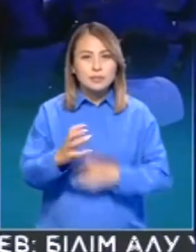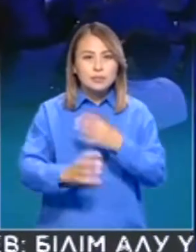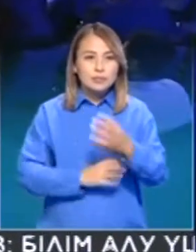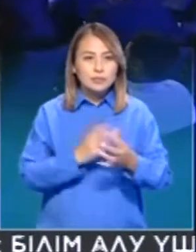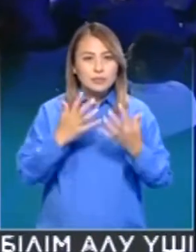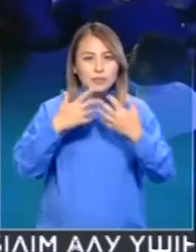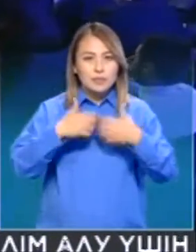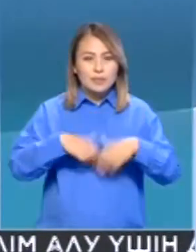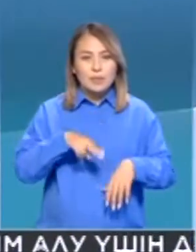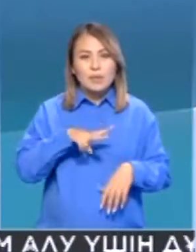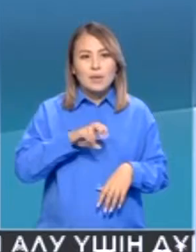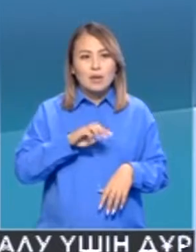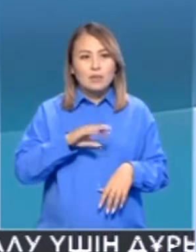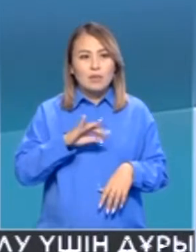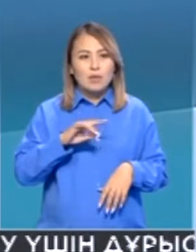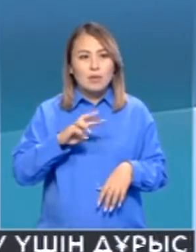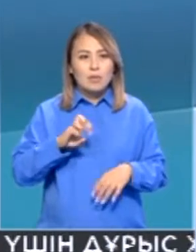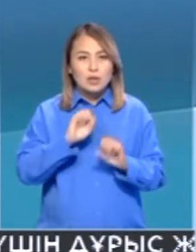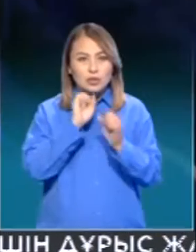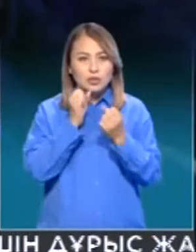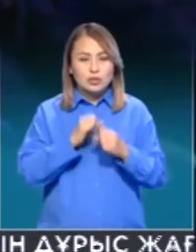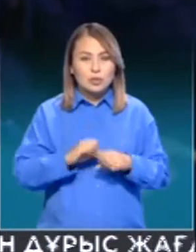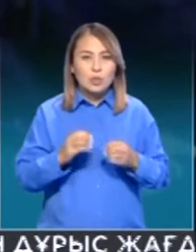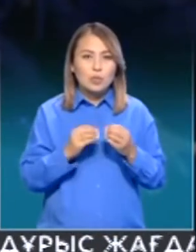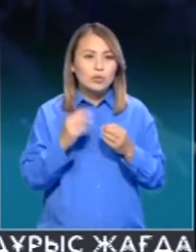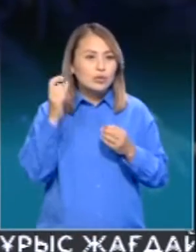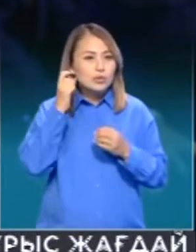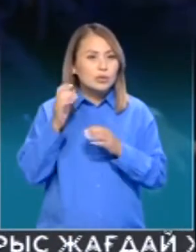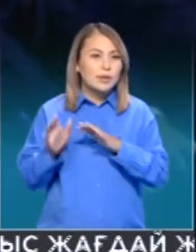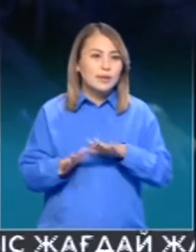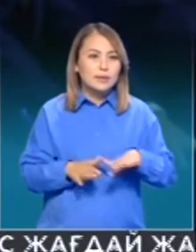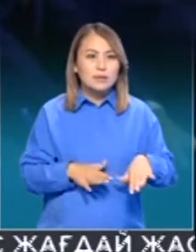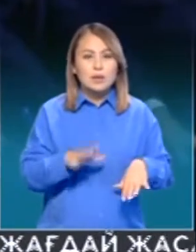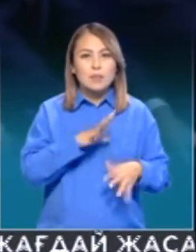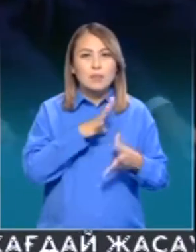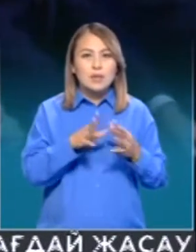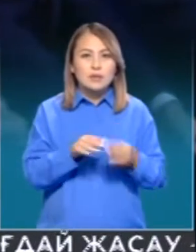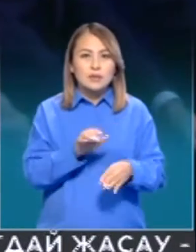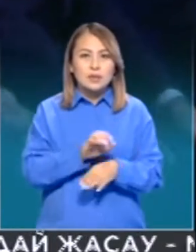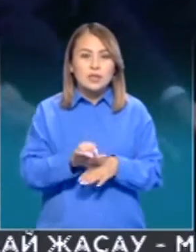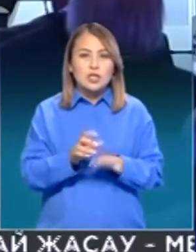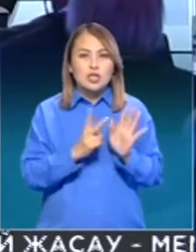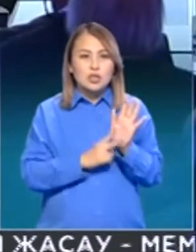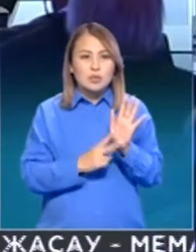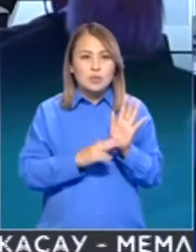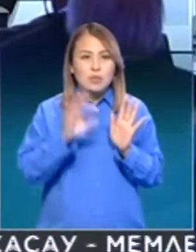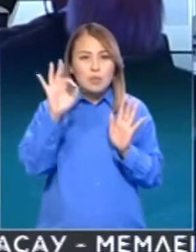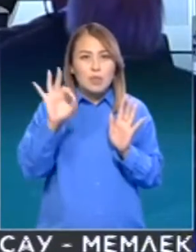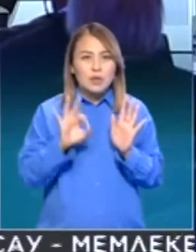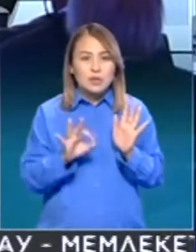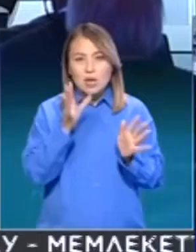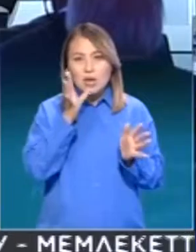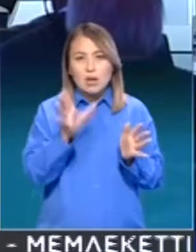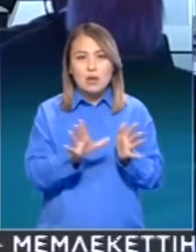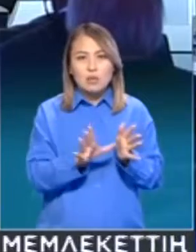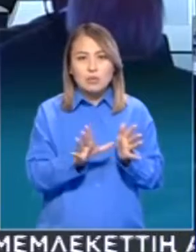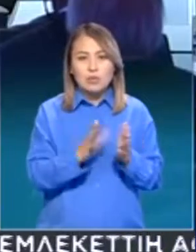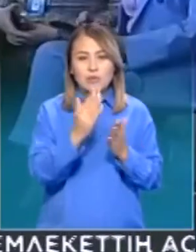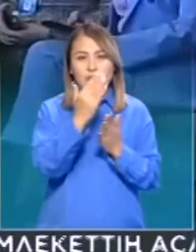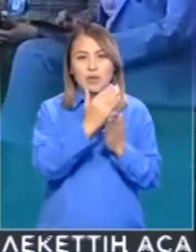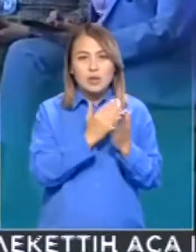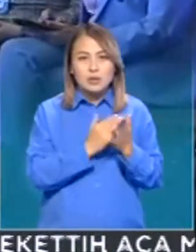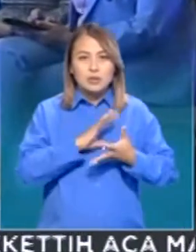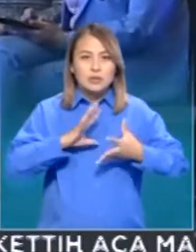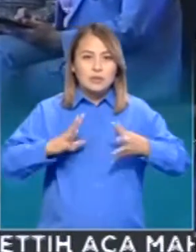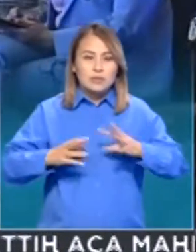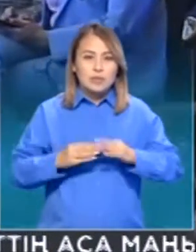цифрлық платформаға бетбұрыс жылдам жүріп жатыр. 10 жылдан кейін жер бетінде қызметтер мен өнімдердің 70% электронды нұсқаға ауысады. Бұл көштен кешігуге